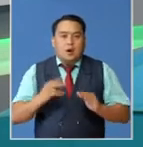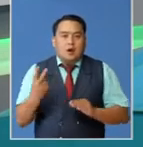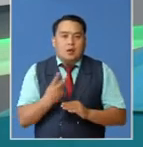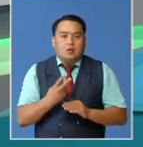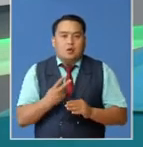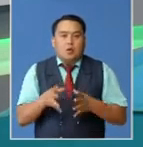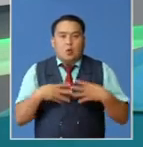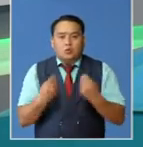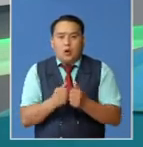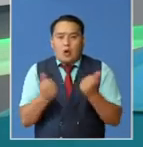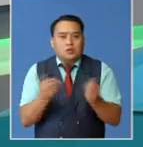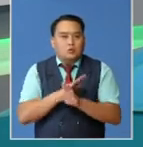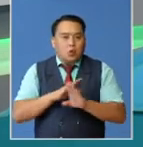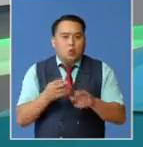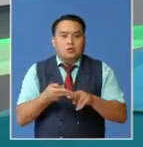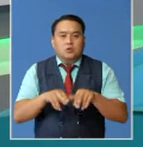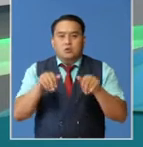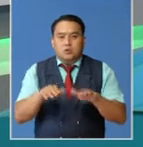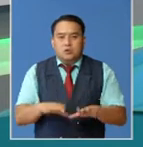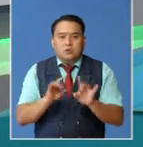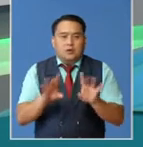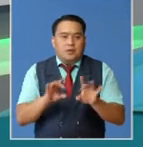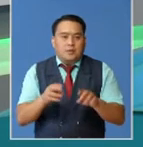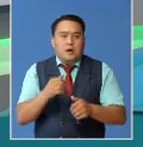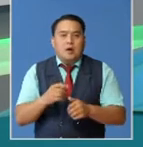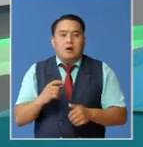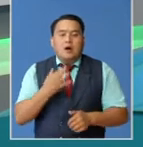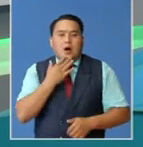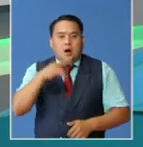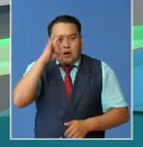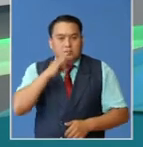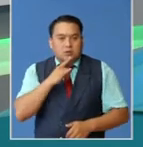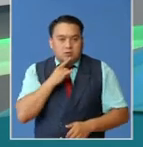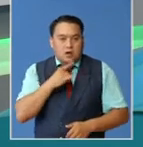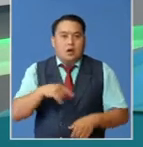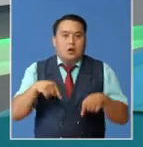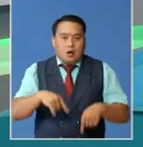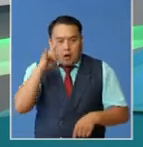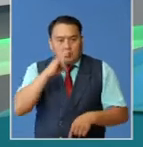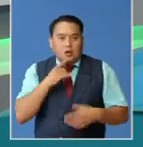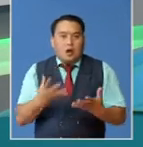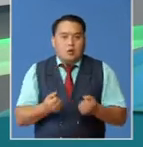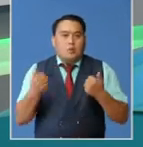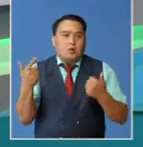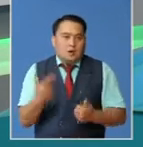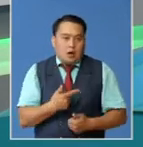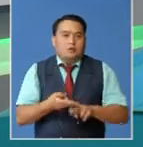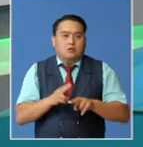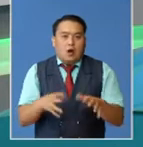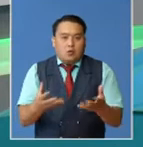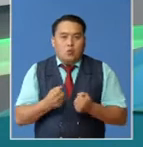баласынан, отбасынан ажыратпау үшін осындай шешім шығарған айтты. Әрі этникалық қазақ ретінде Қазақстан азаматтығын алуға құқы бар екенін